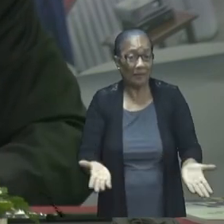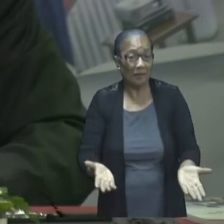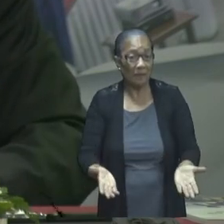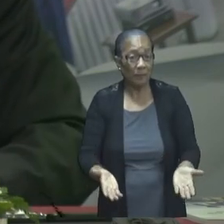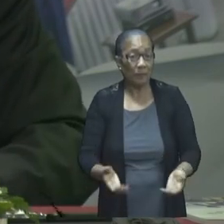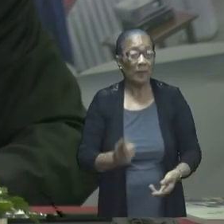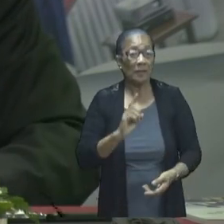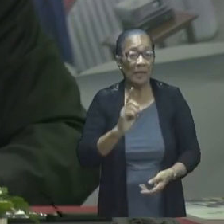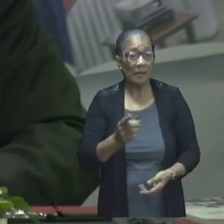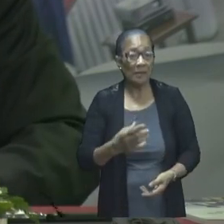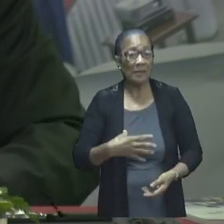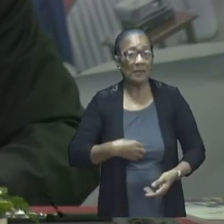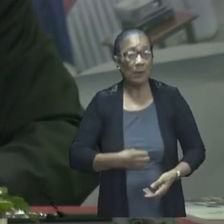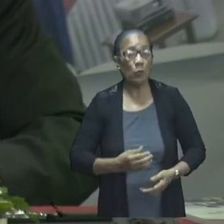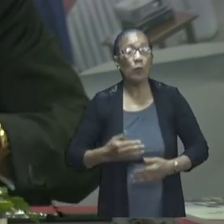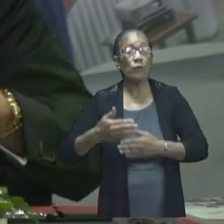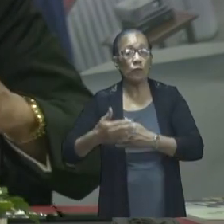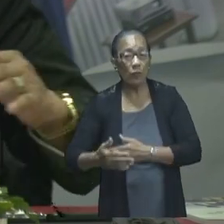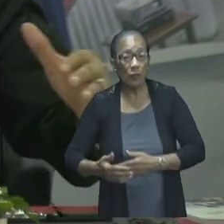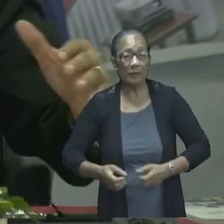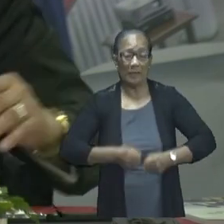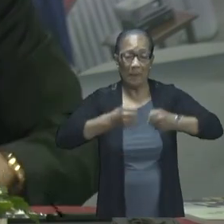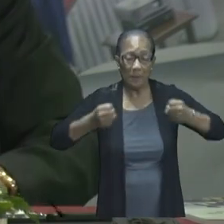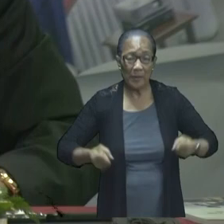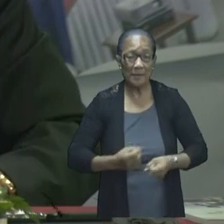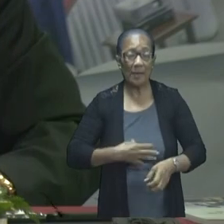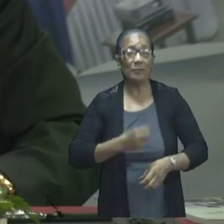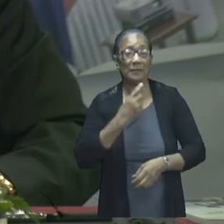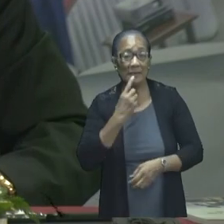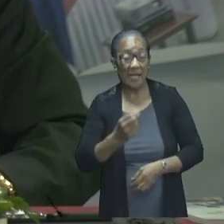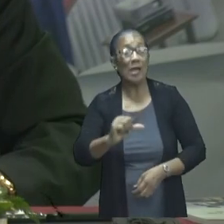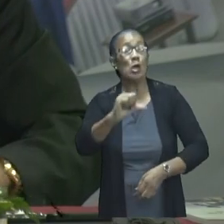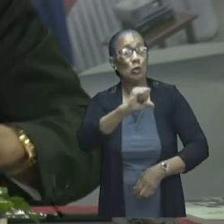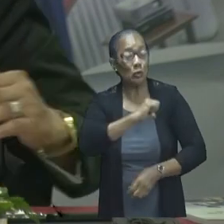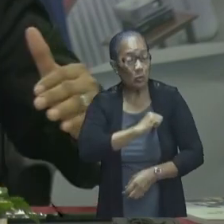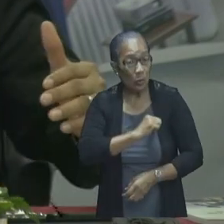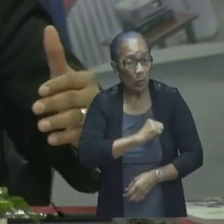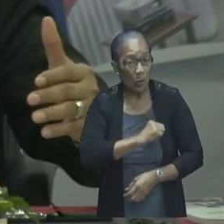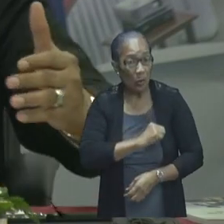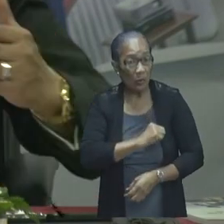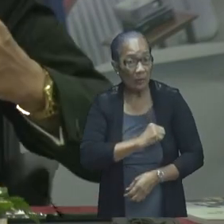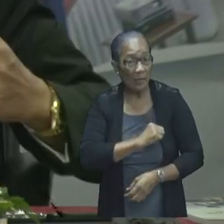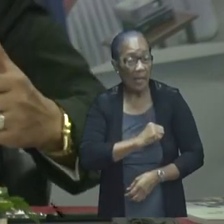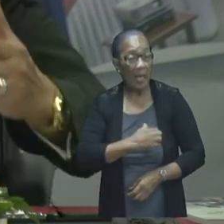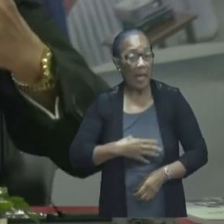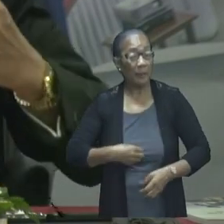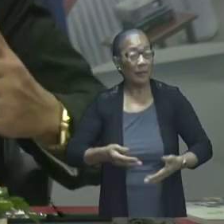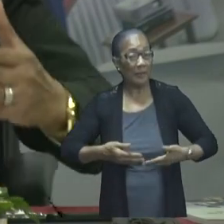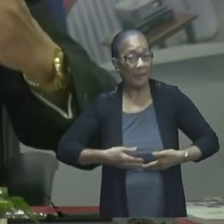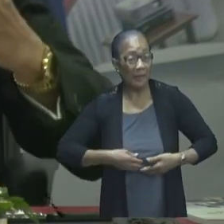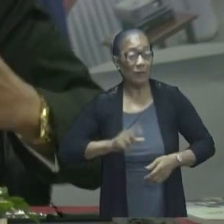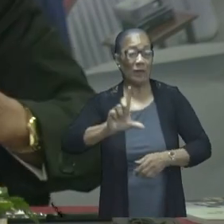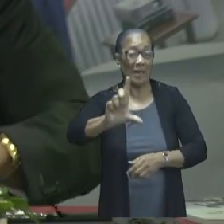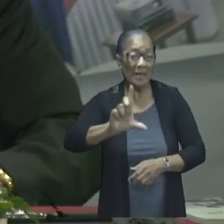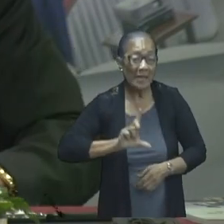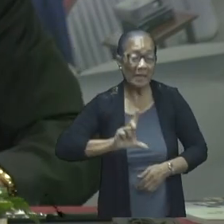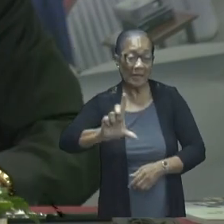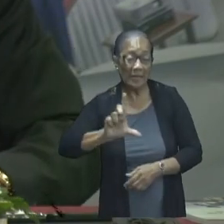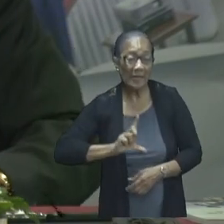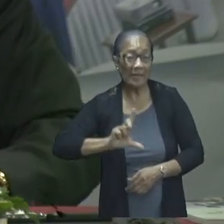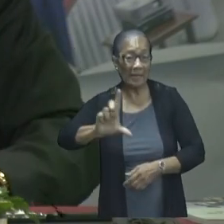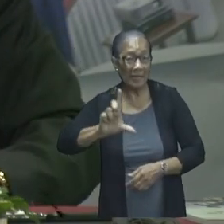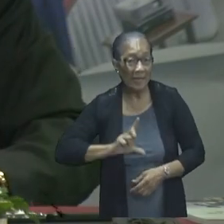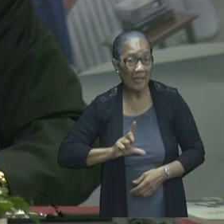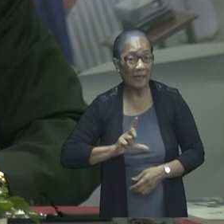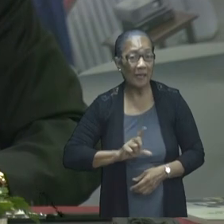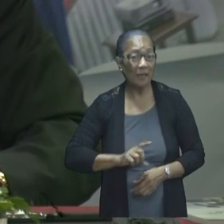de campagne al die tijd gezegd dat de namen die schoot die me op voor door middel van leningen en leningen en leningen dat zal